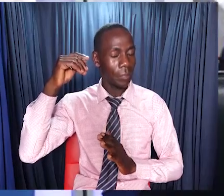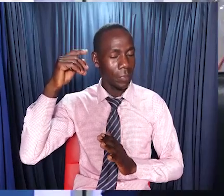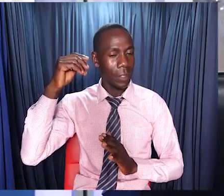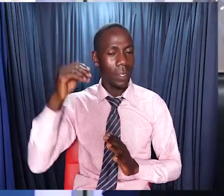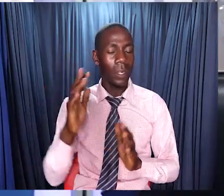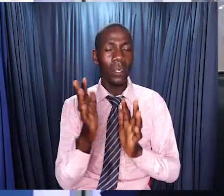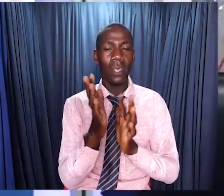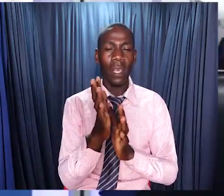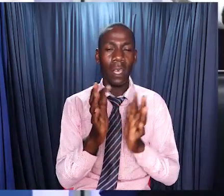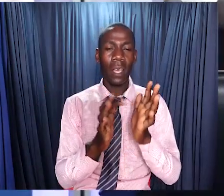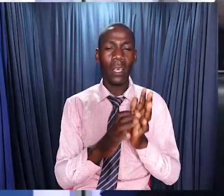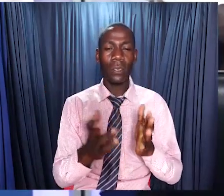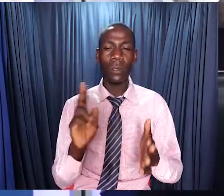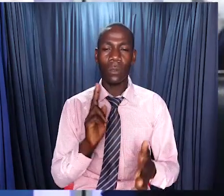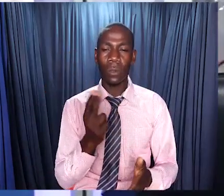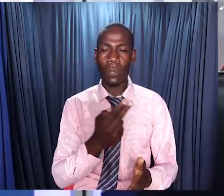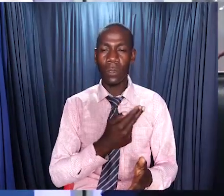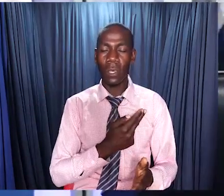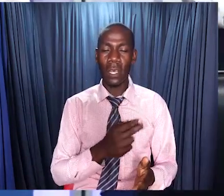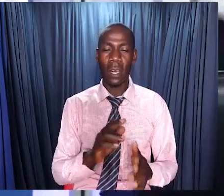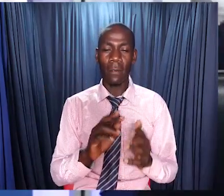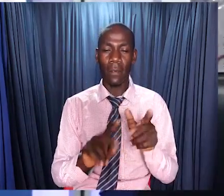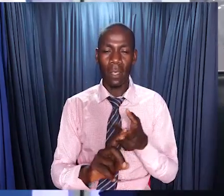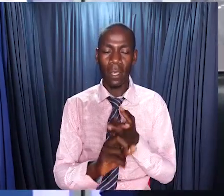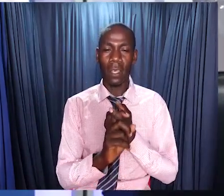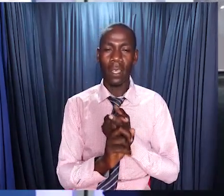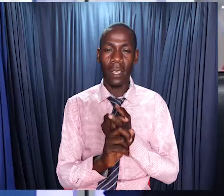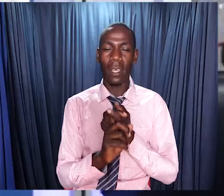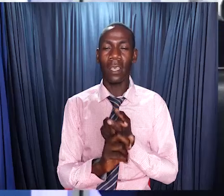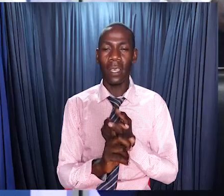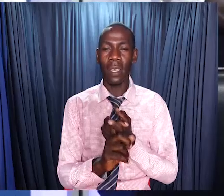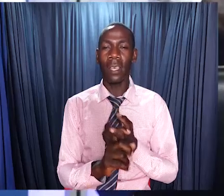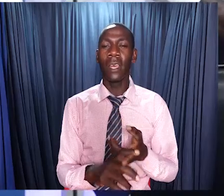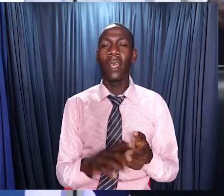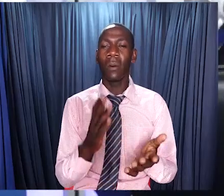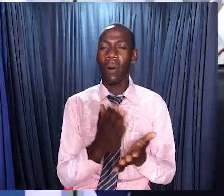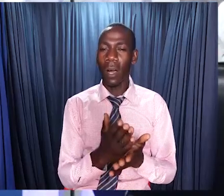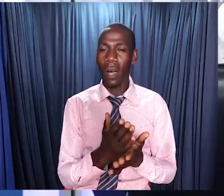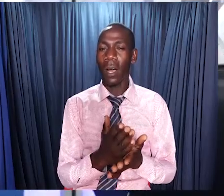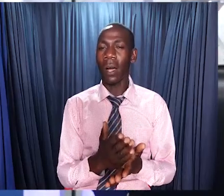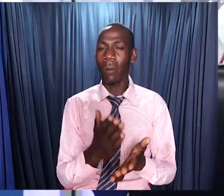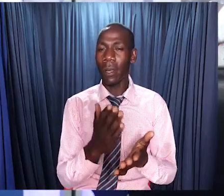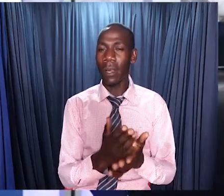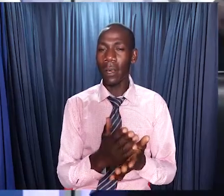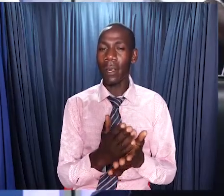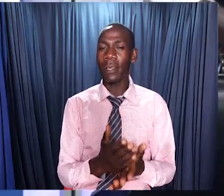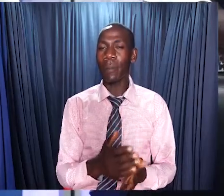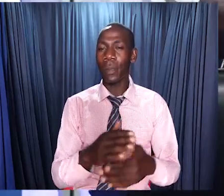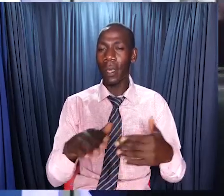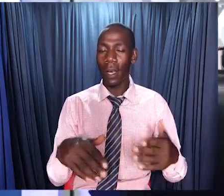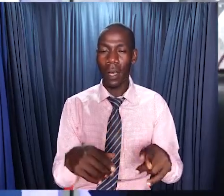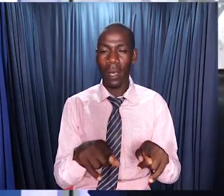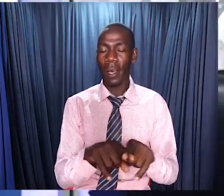Yesu kwetu Yesu kwetu ni rafiki Kwa